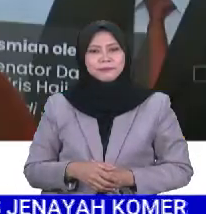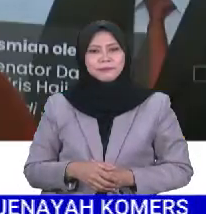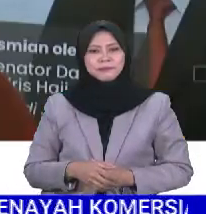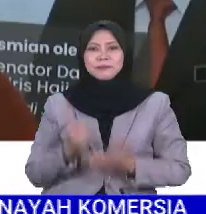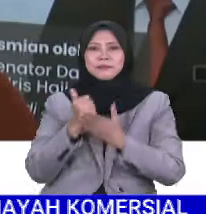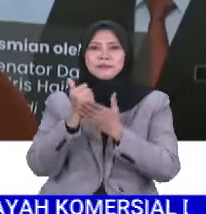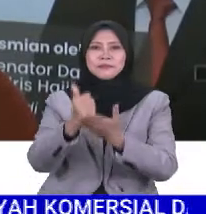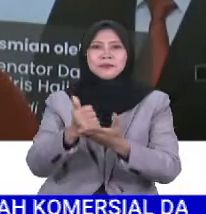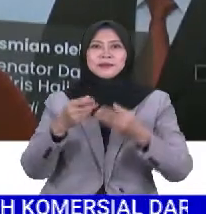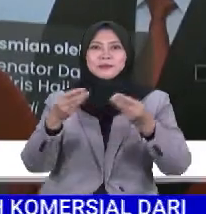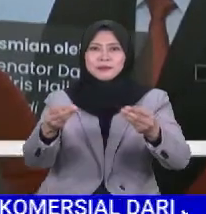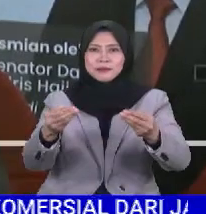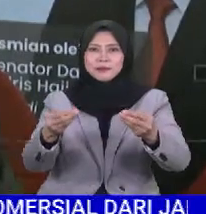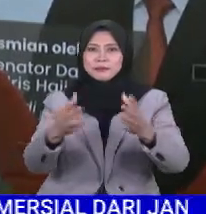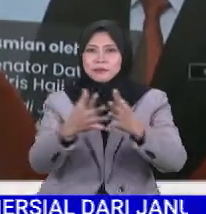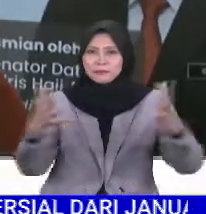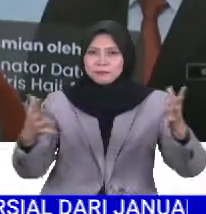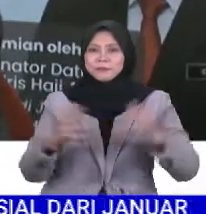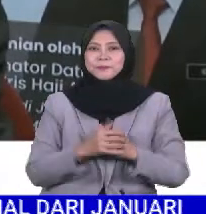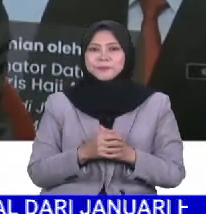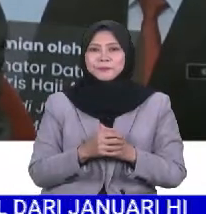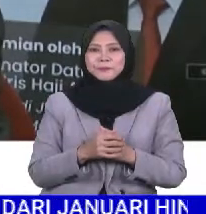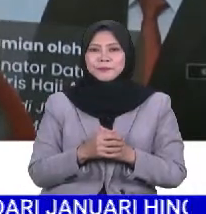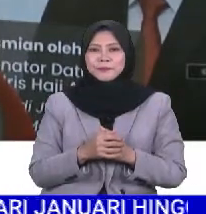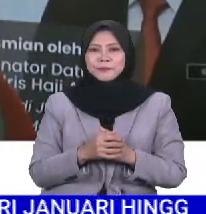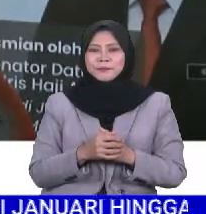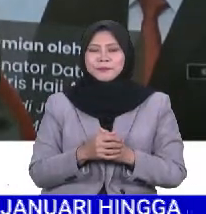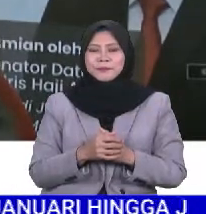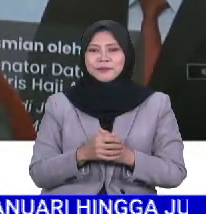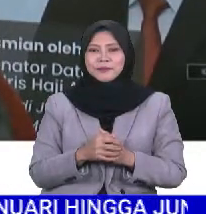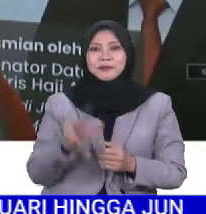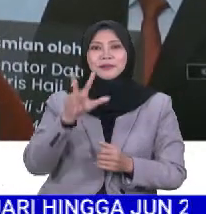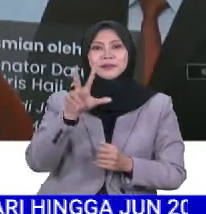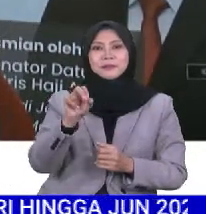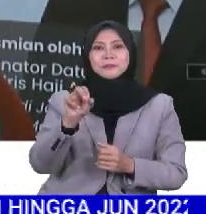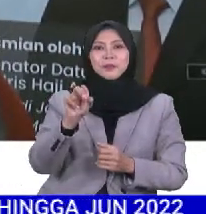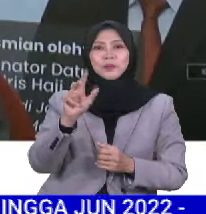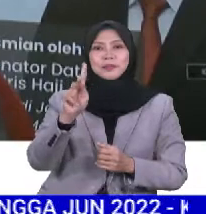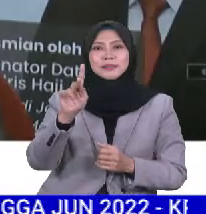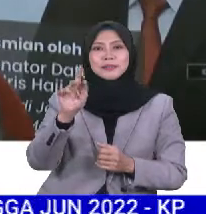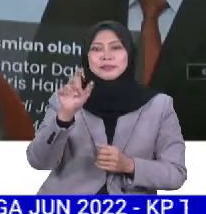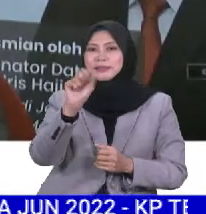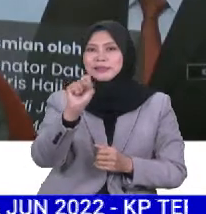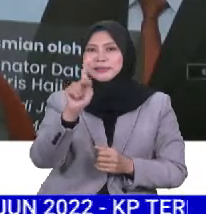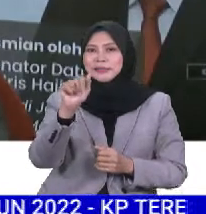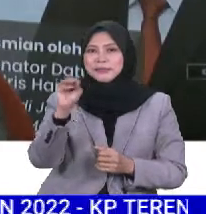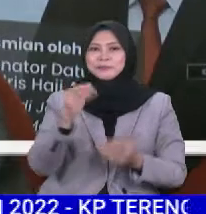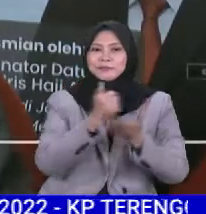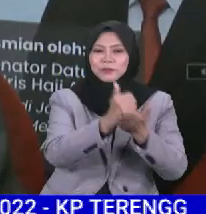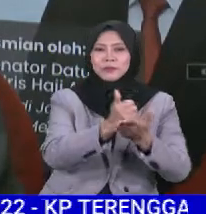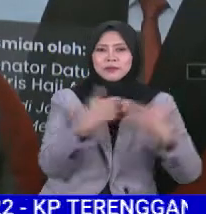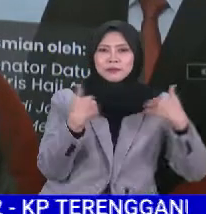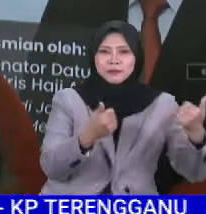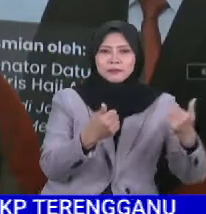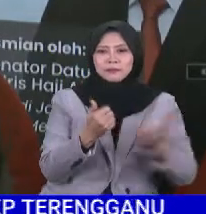Hai bantuan yang kita berikan banyak melihat 2010 banyak pedals 30 skepnya bantuan kesehatan Banten bulannya